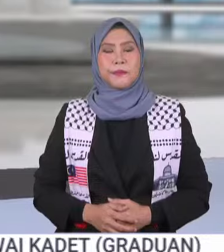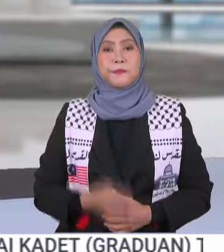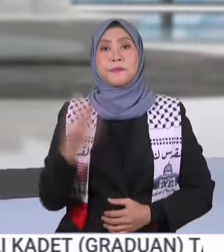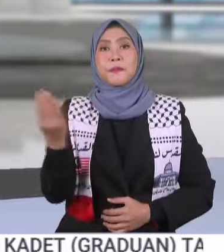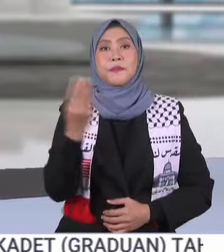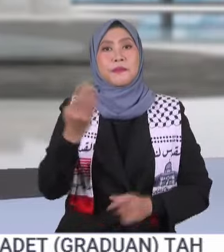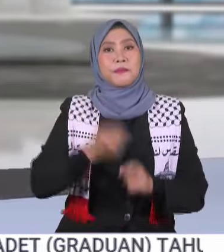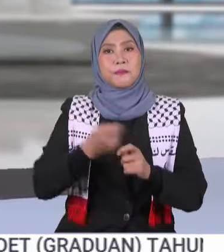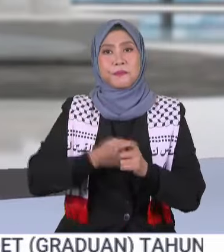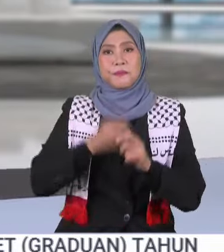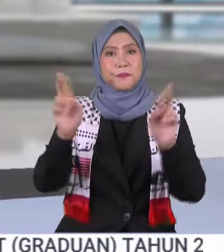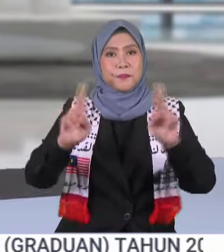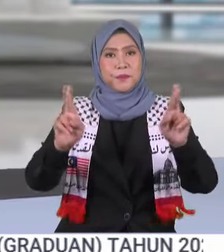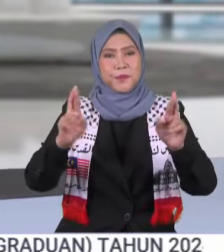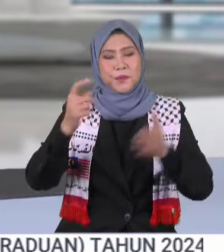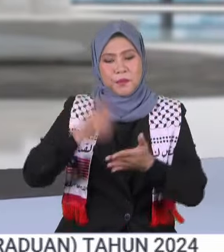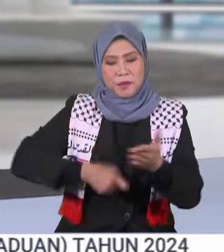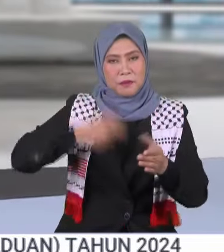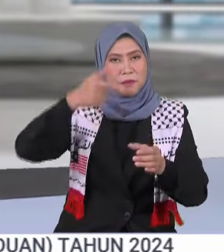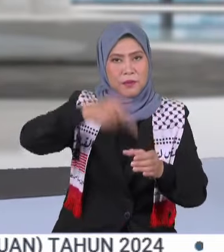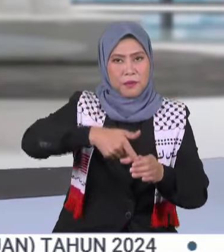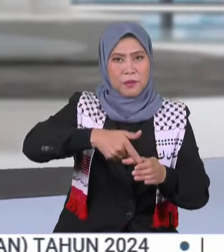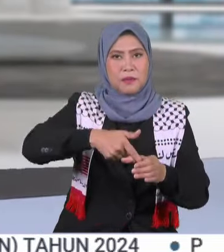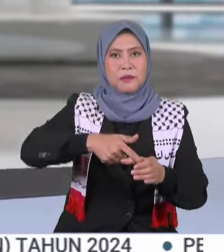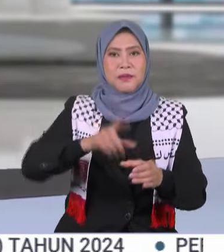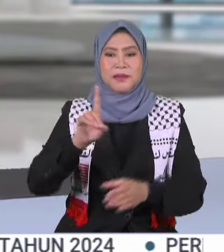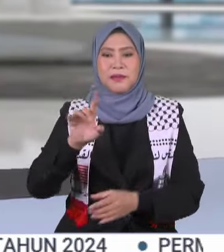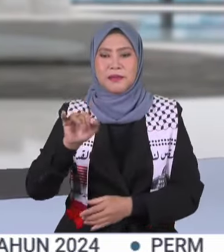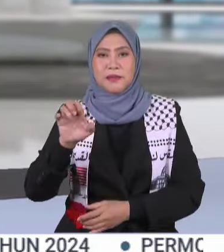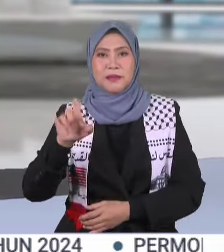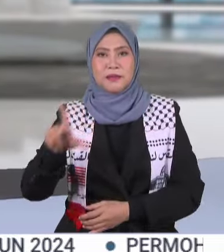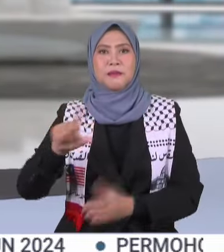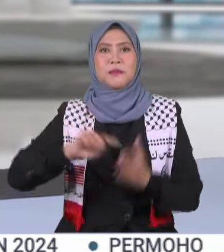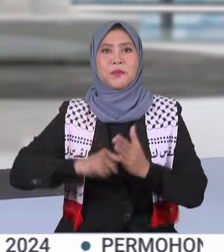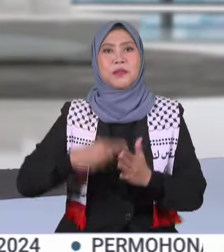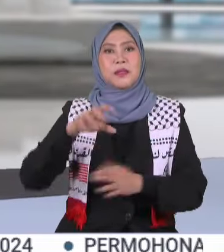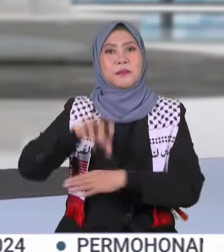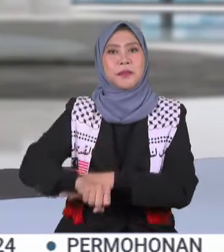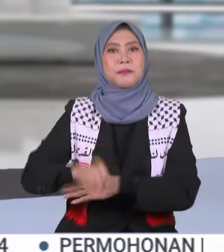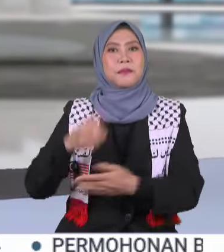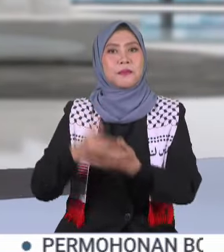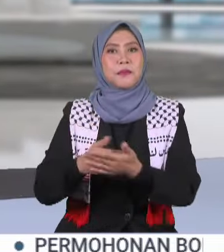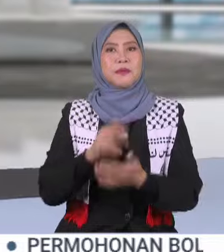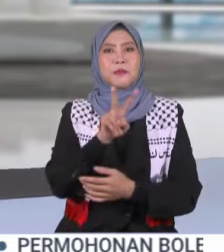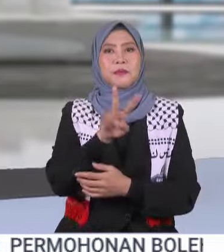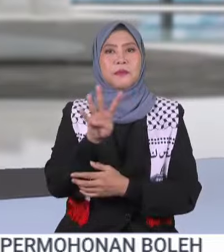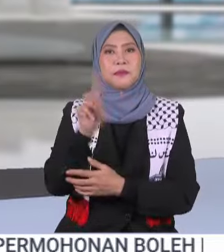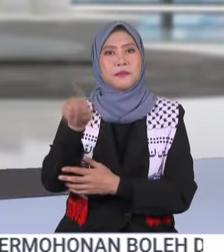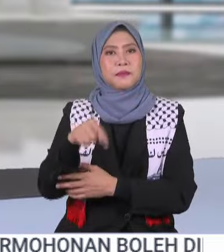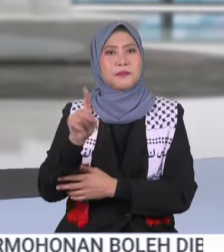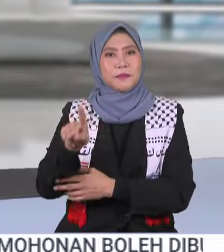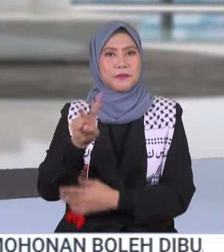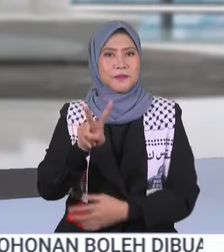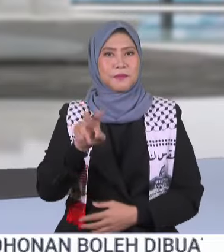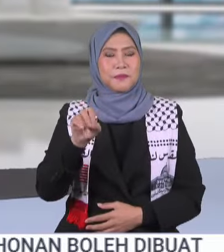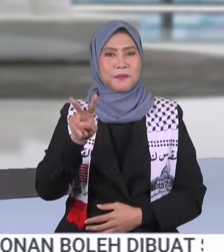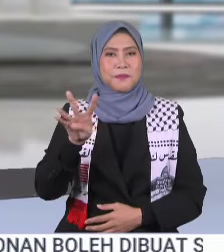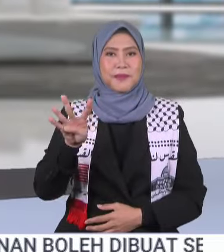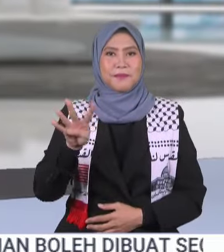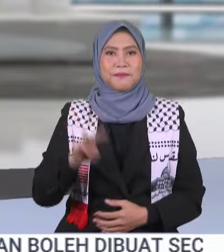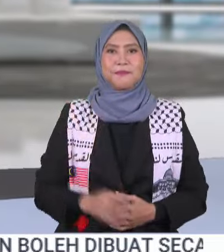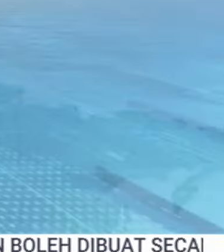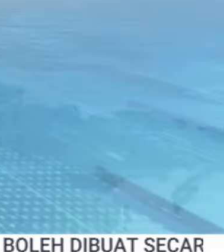Seperti biasa, setiap Rabu kita ikuti harga petrol dan diesel mingguan berkuat kuasa tengah malam ini hingga 24 Januari 2024.